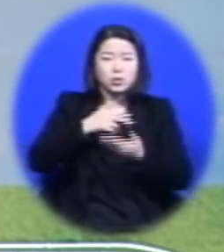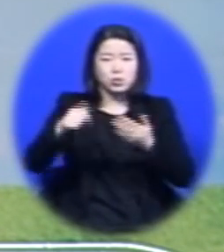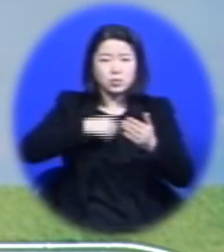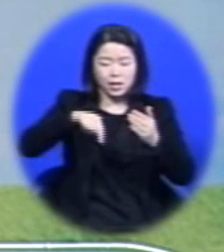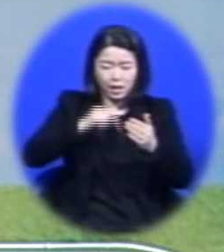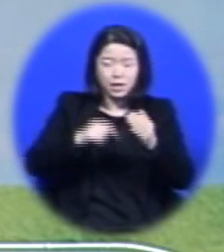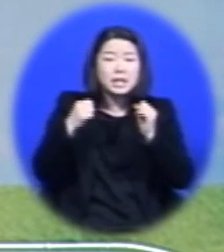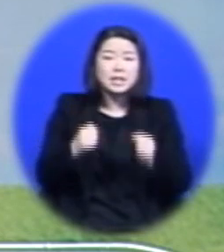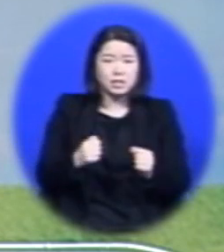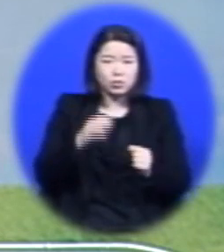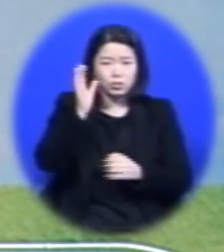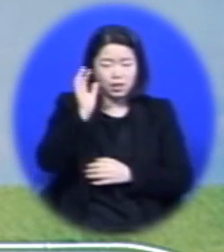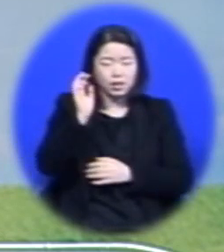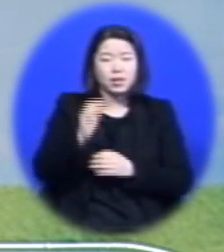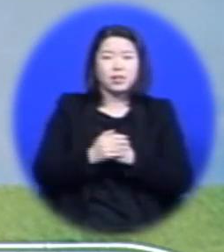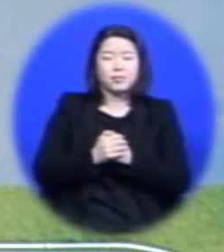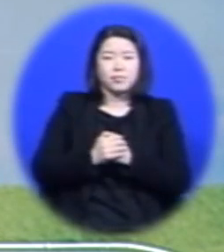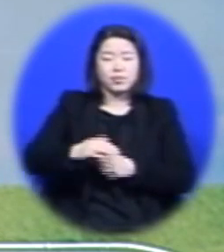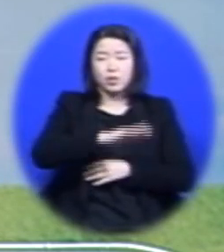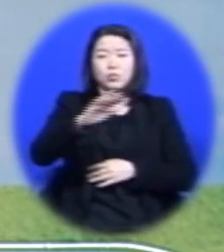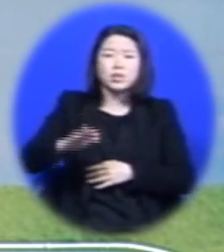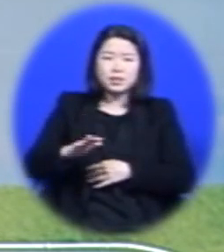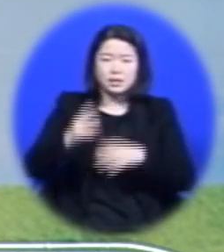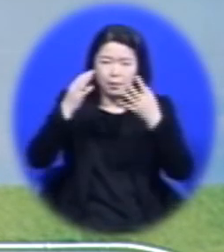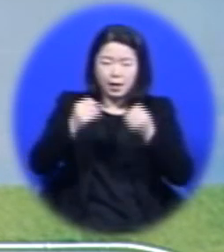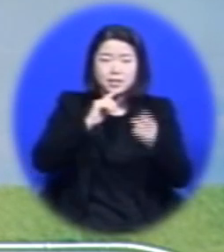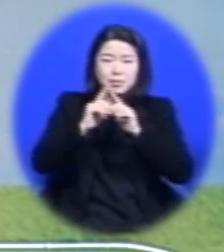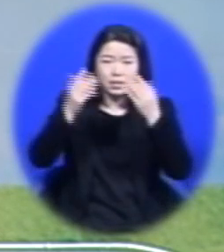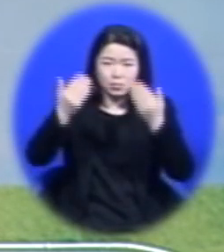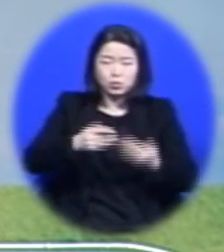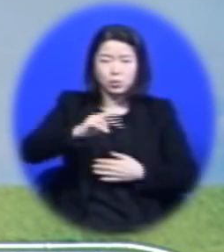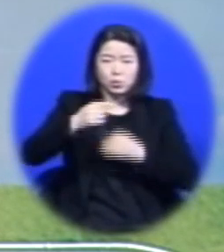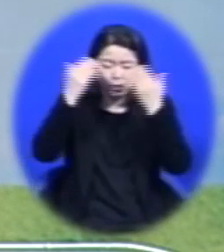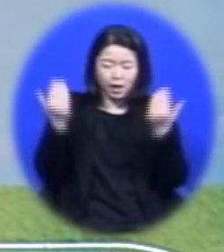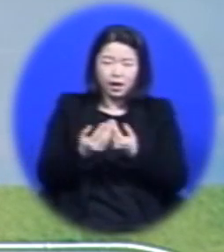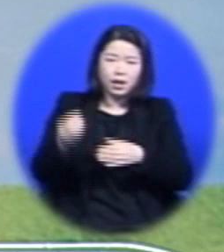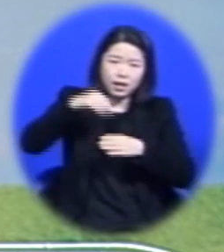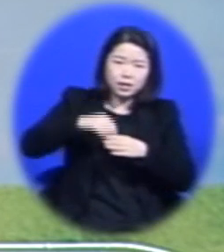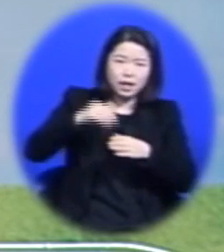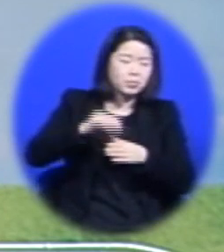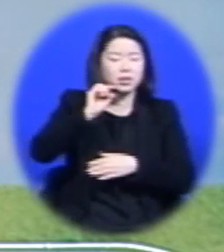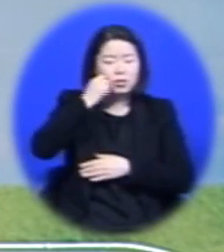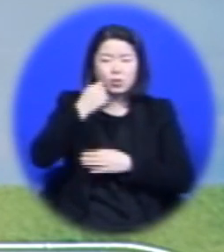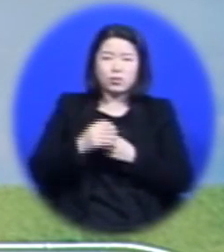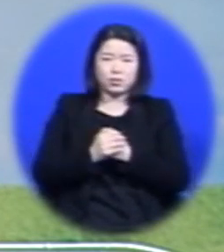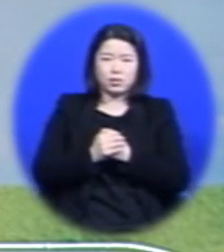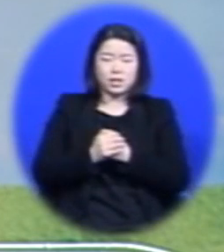계시 구나 우리는 많이 말씀해 주셔도 다 담아 내지도 못합니다